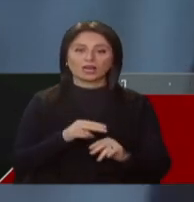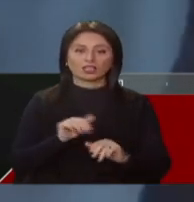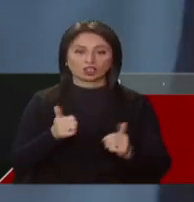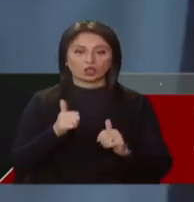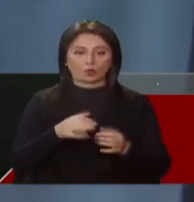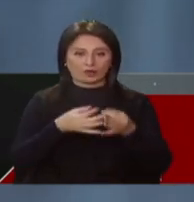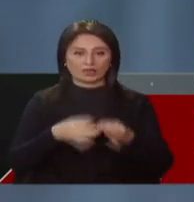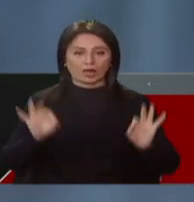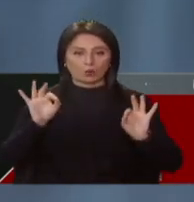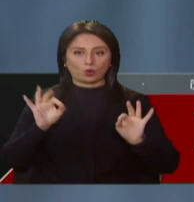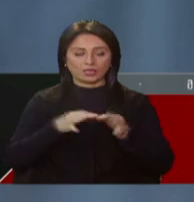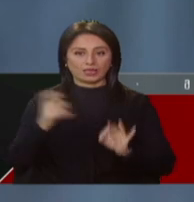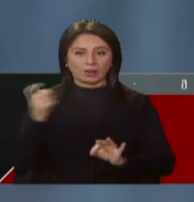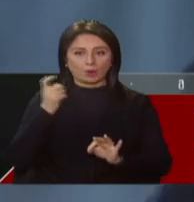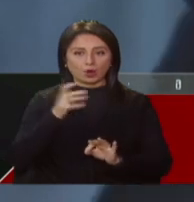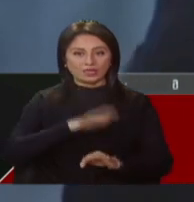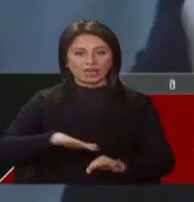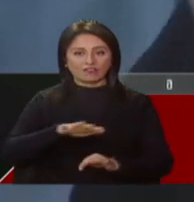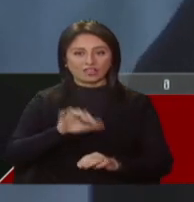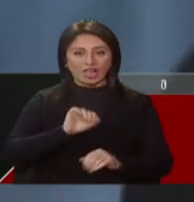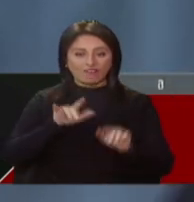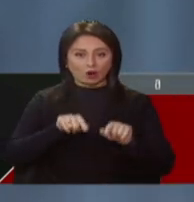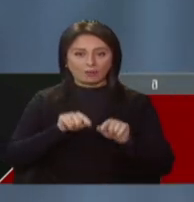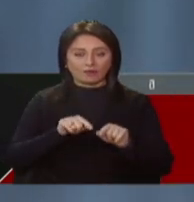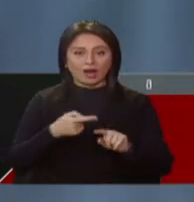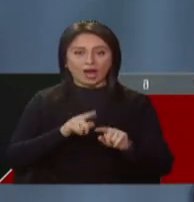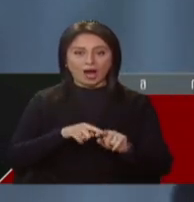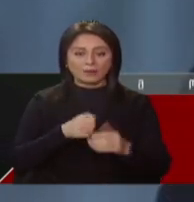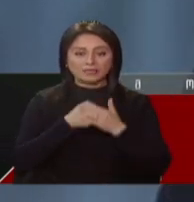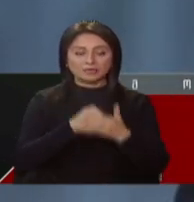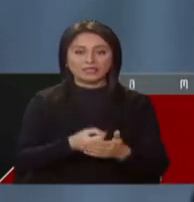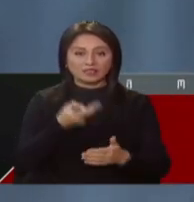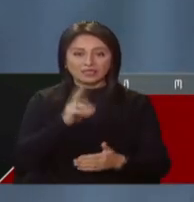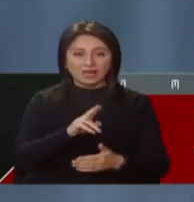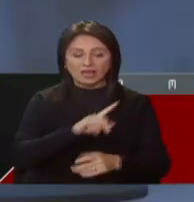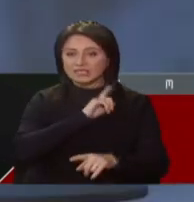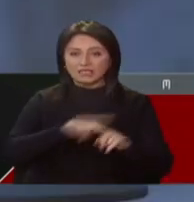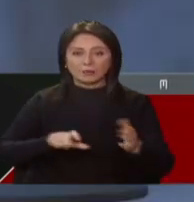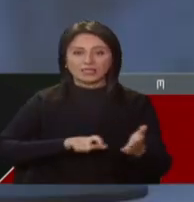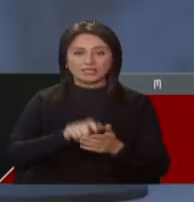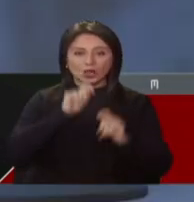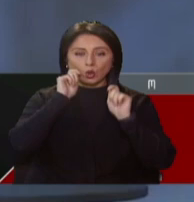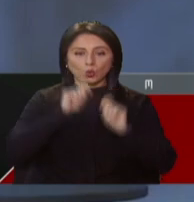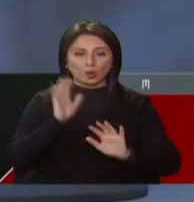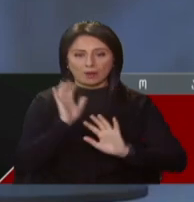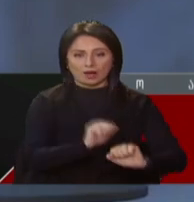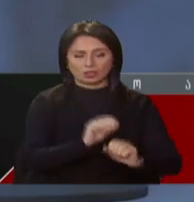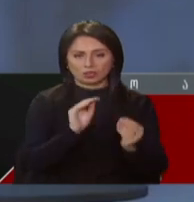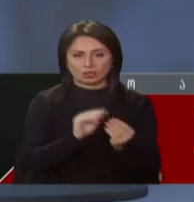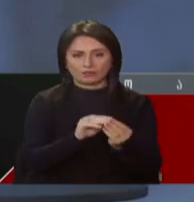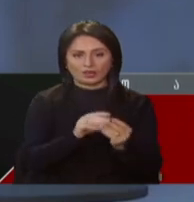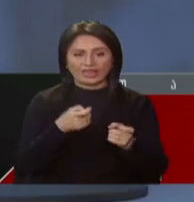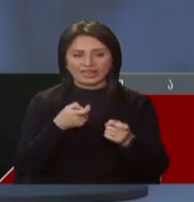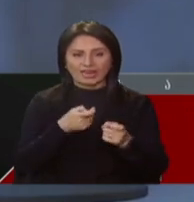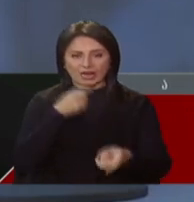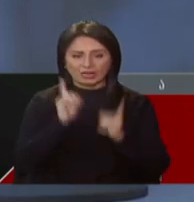როგორც დამოუკიდებელი დემოკრატიული ქვეყანა ევროპაში, ამის მისაღწევად ყველაზე სწრაფი გზაა უკრაინის მხარდაჭერა.